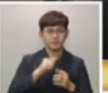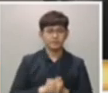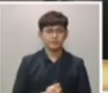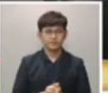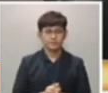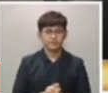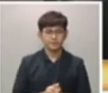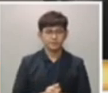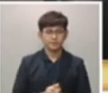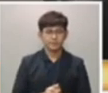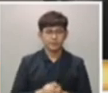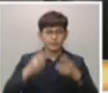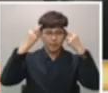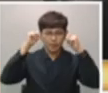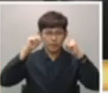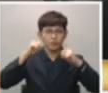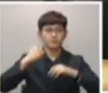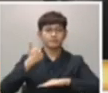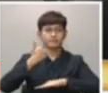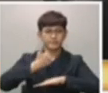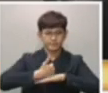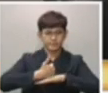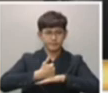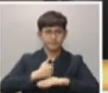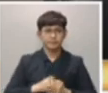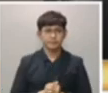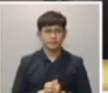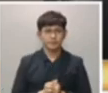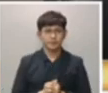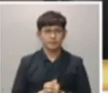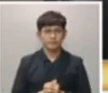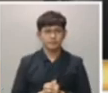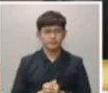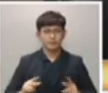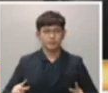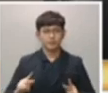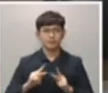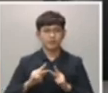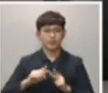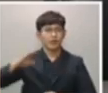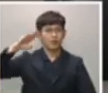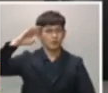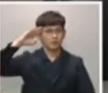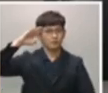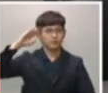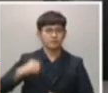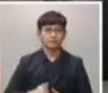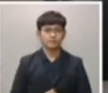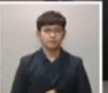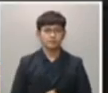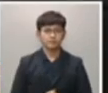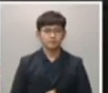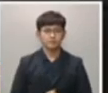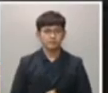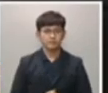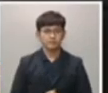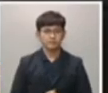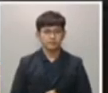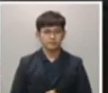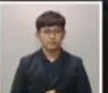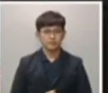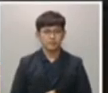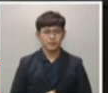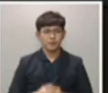อชานายกรัฐมนตรีและรัฐมนตรีว่าการกระทรวงกลาโหม 2. พลเอกประวิตรวงษ์สุวร